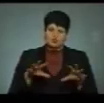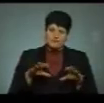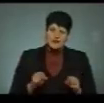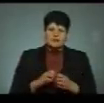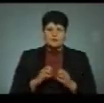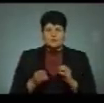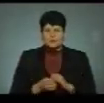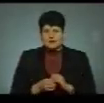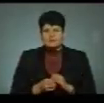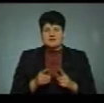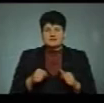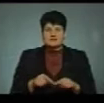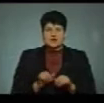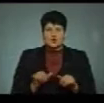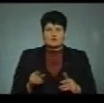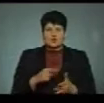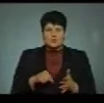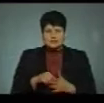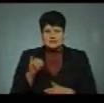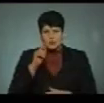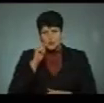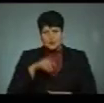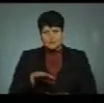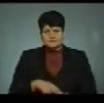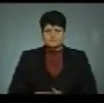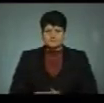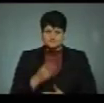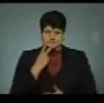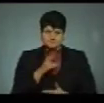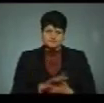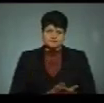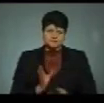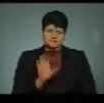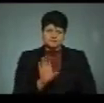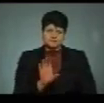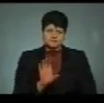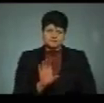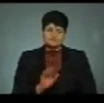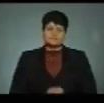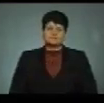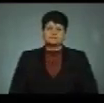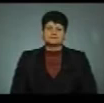проблеми у сфері розвитку міста та країни. Більше розповість моя колега Діана Ярошенко.